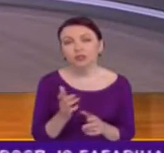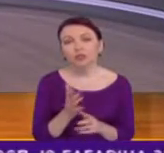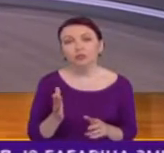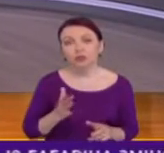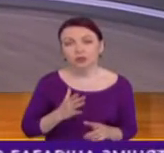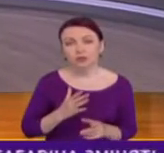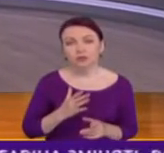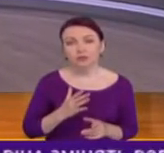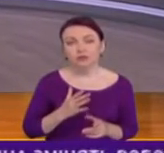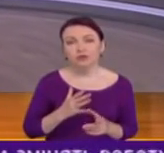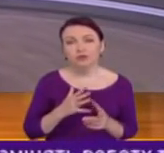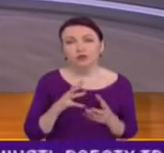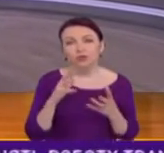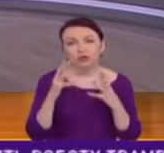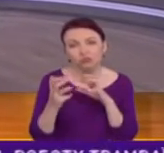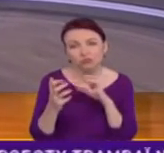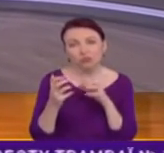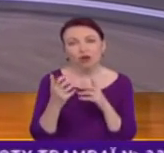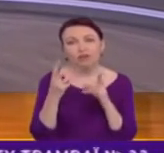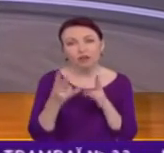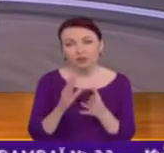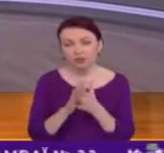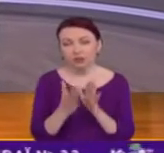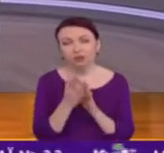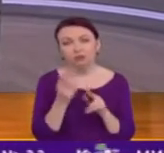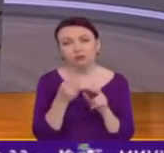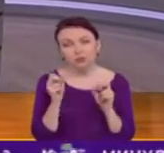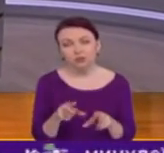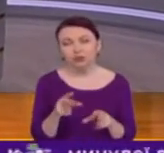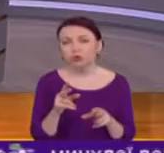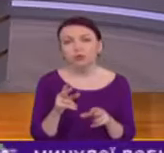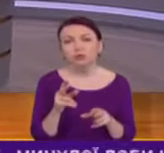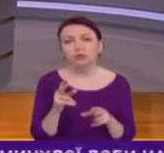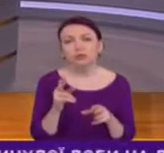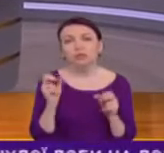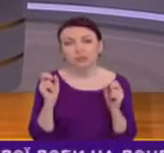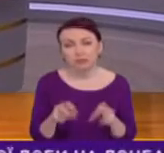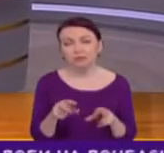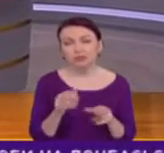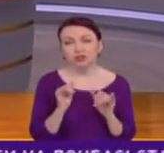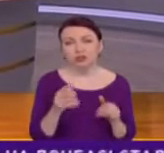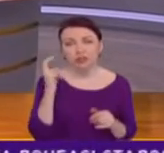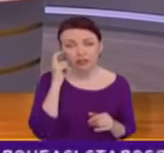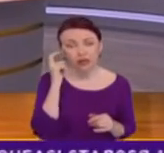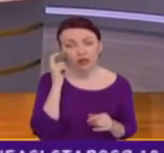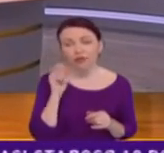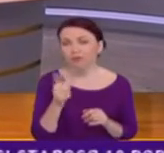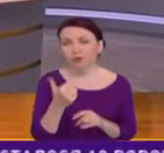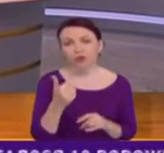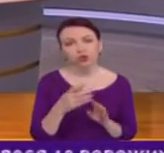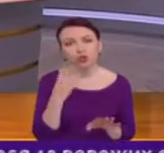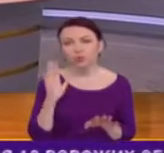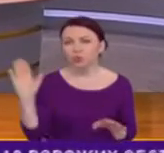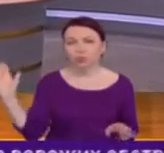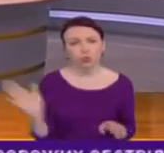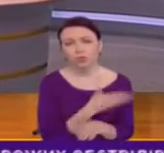в аварійному стані і небезпечні для киян. В першу чергу їх демонтували, тому що на перший погляд